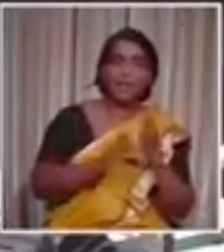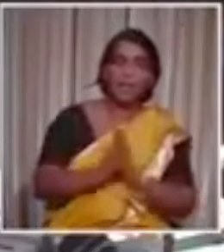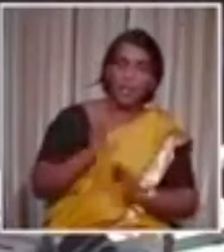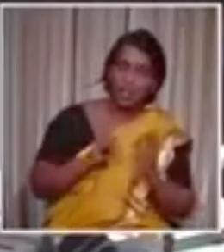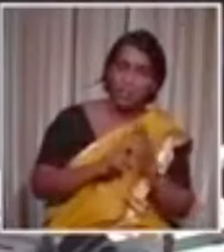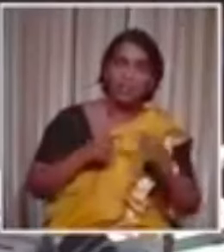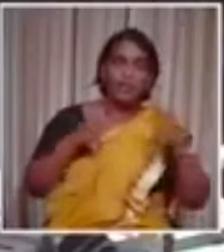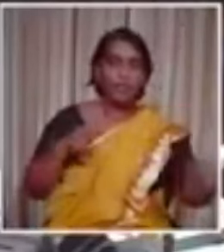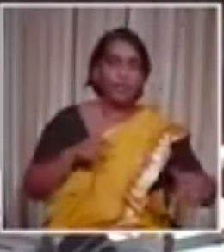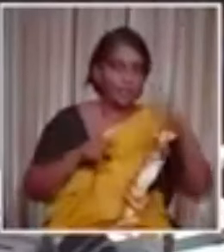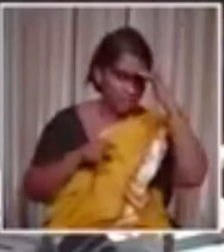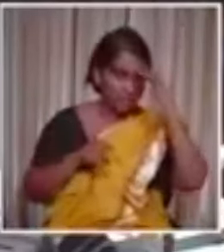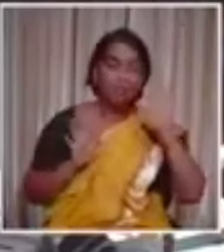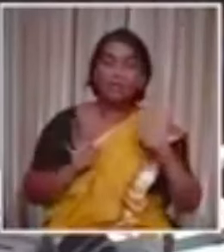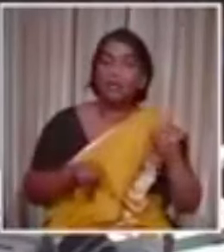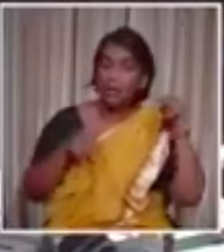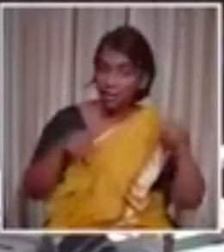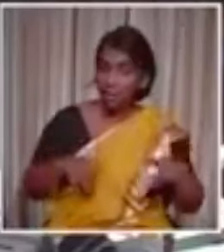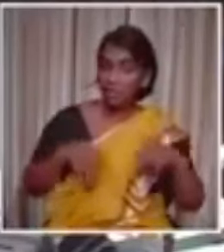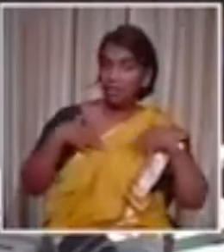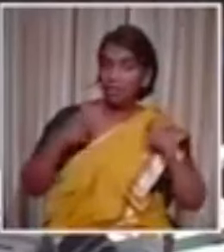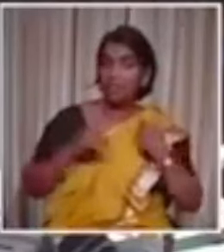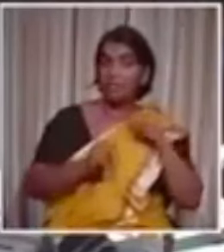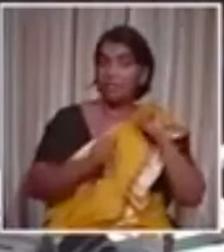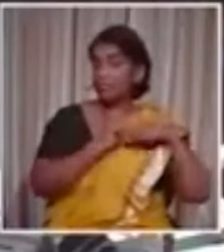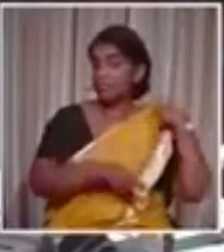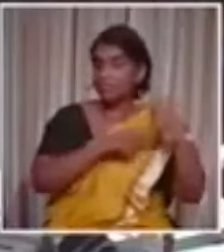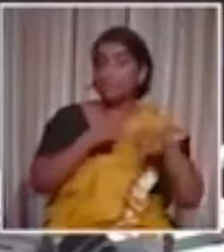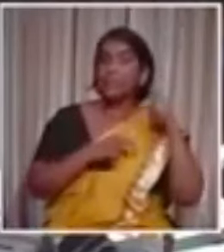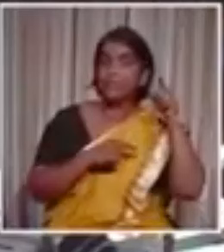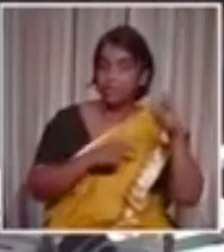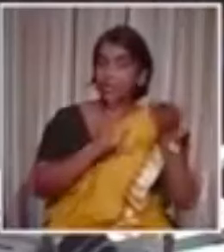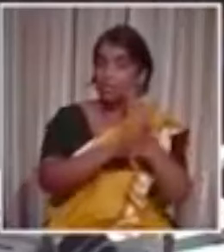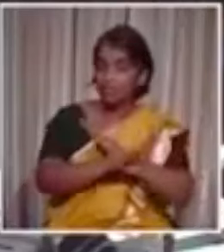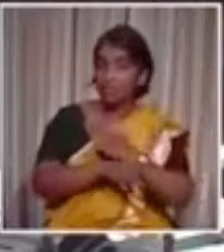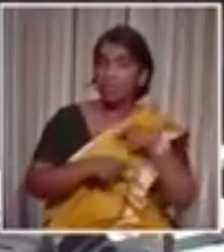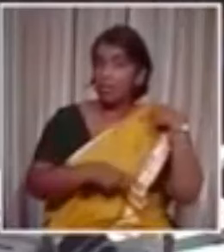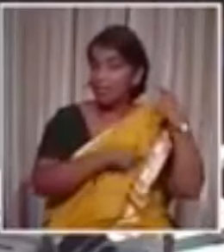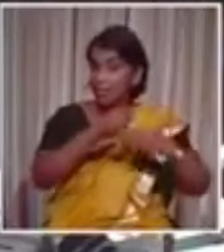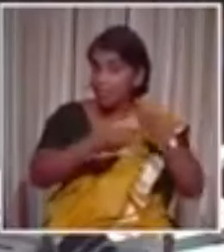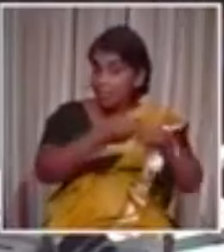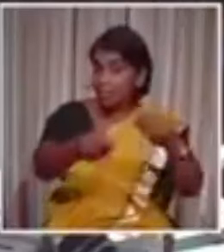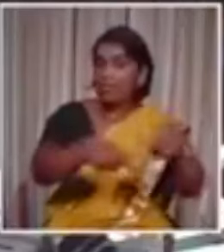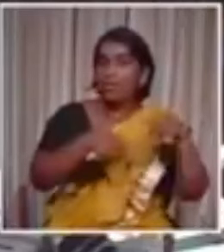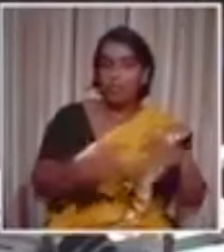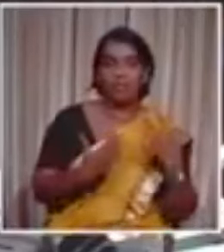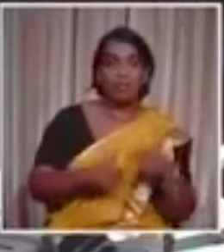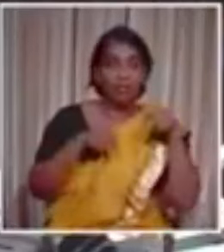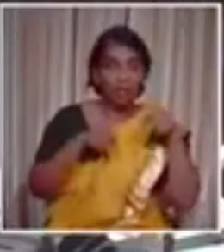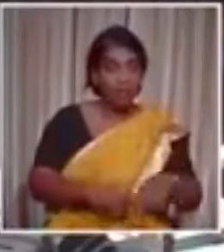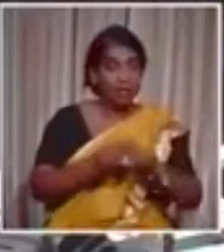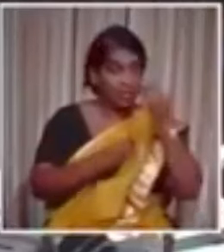ekko vipakshanai. Insa ada bukti mending merate perempuan. Itu ma eda awa perubu biji. Insa ada itu mah wapurna